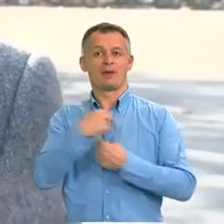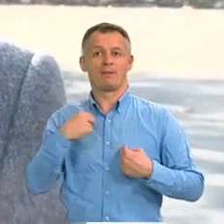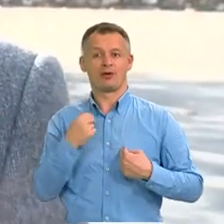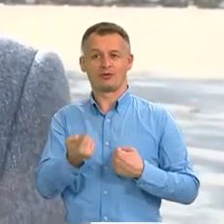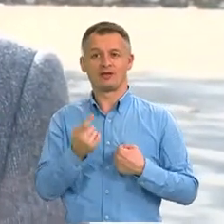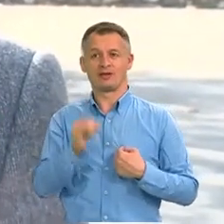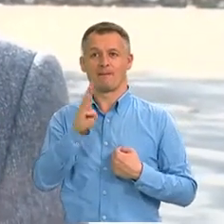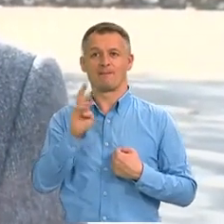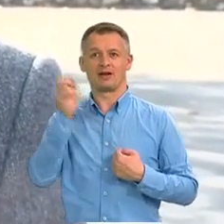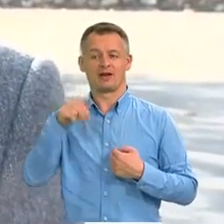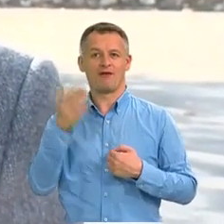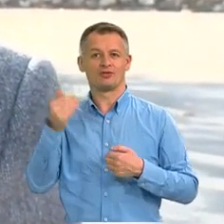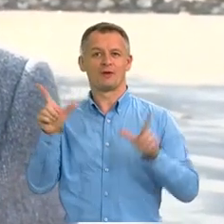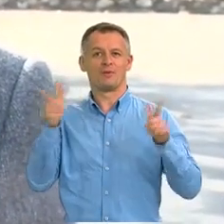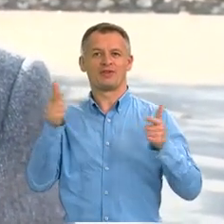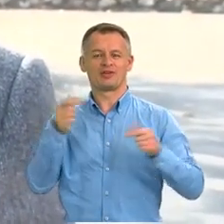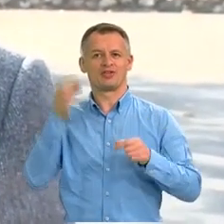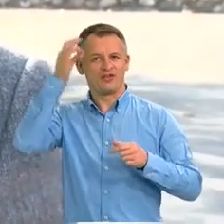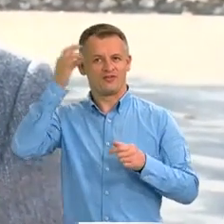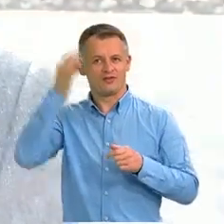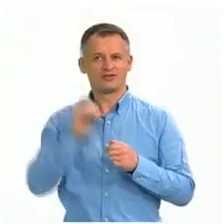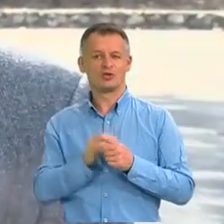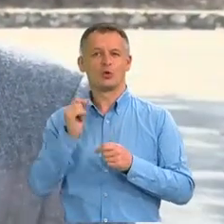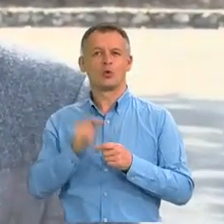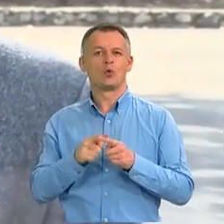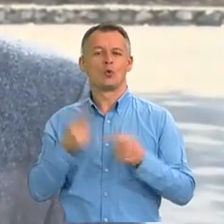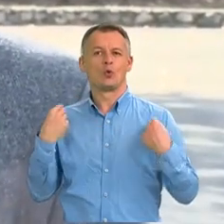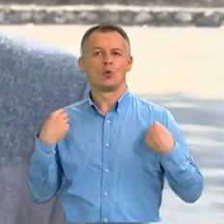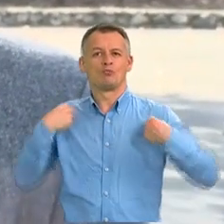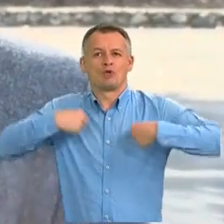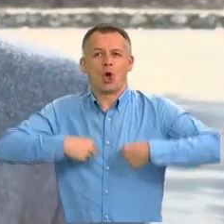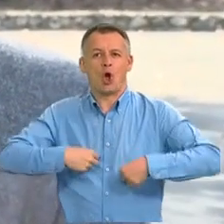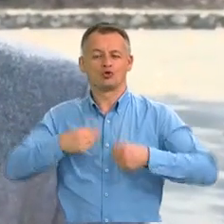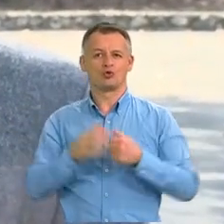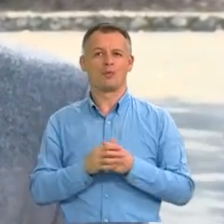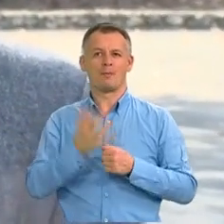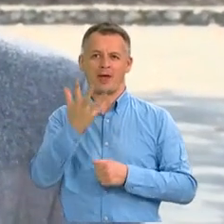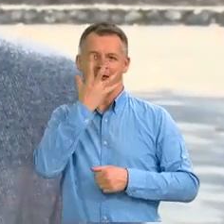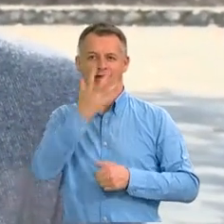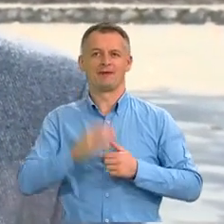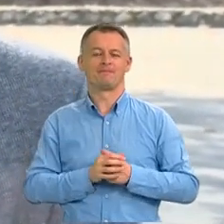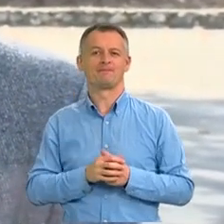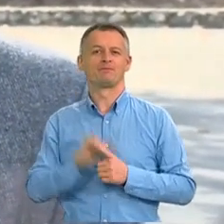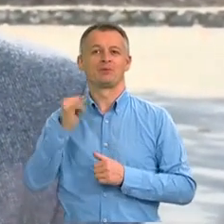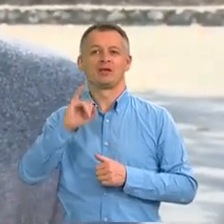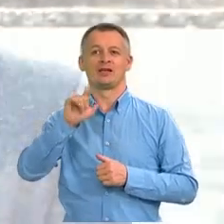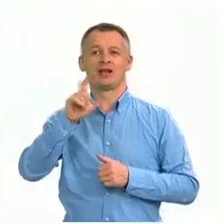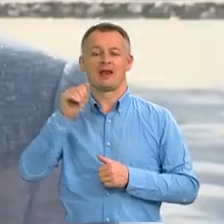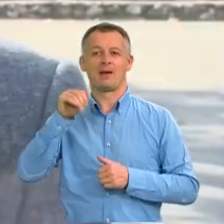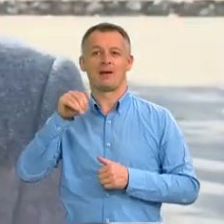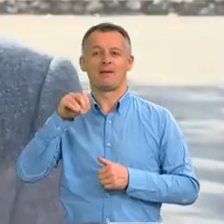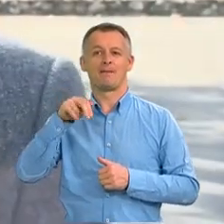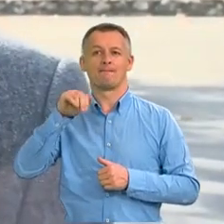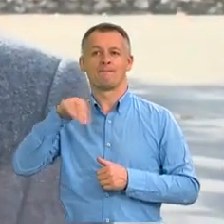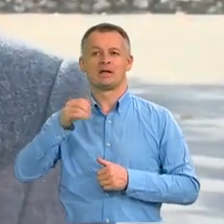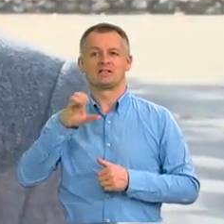de vis, a fost ceva magic, cu costume, cu oameni minunați. Elon Musk e pe buzele tuturor. L-ați văzut? Chiar dacă